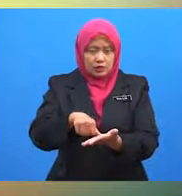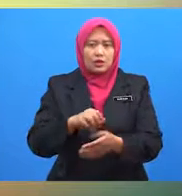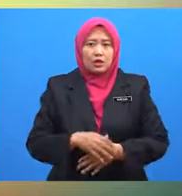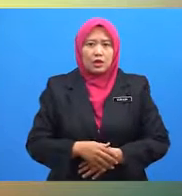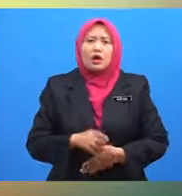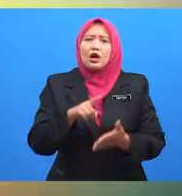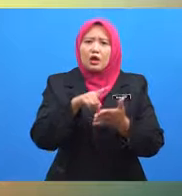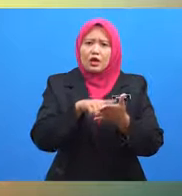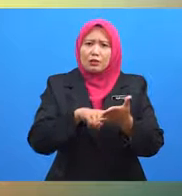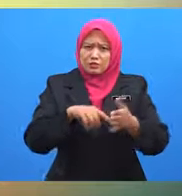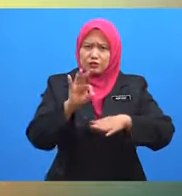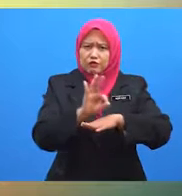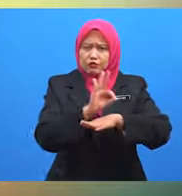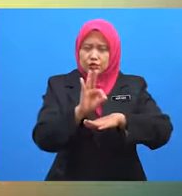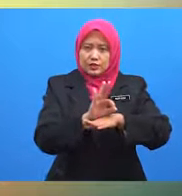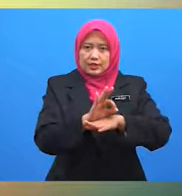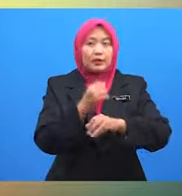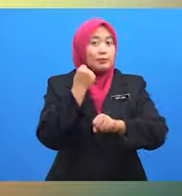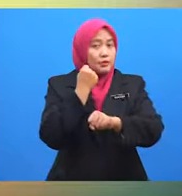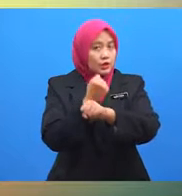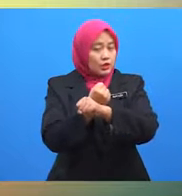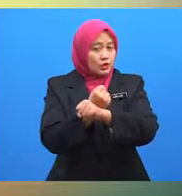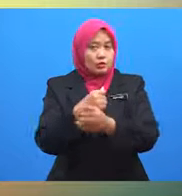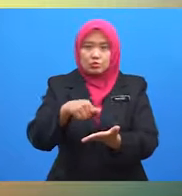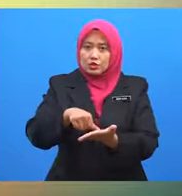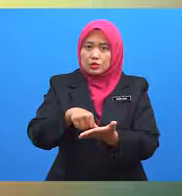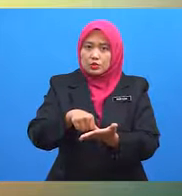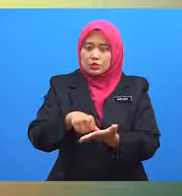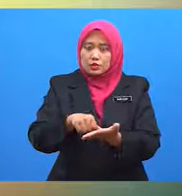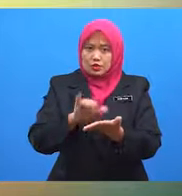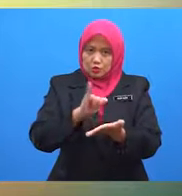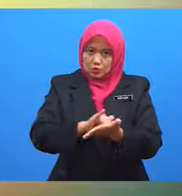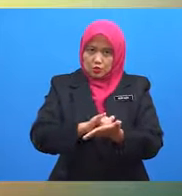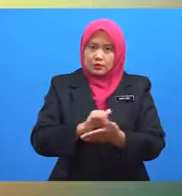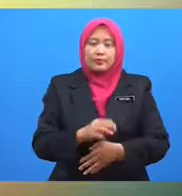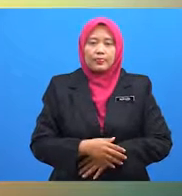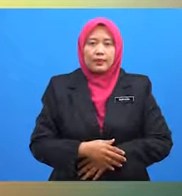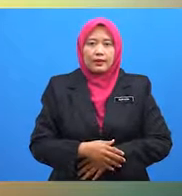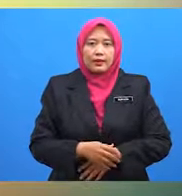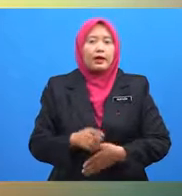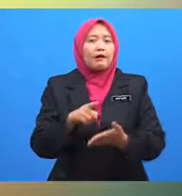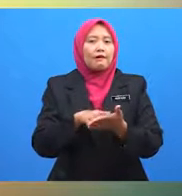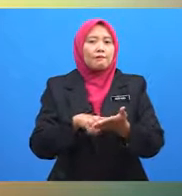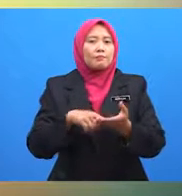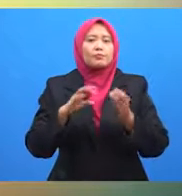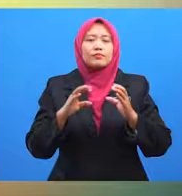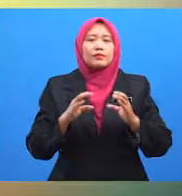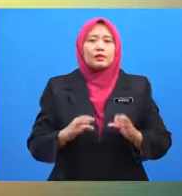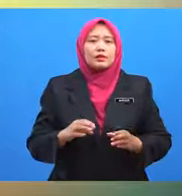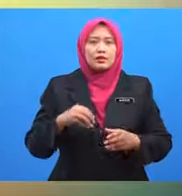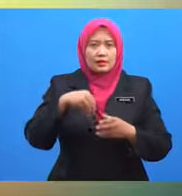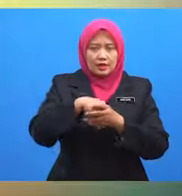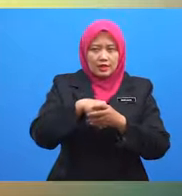fungsi batu bersurat tersebut? Dan apakah ciri-ciri yang terdapat pada Bahasa Melayu